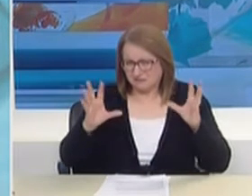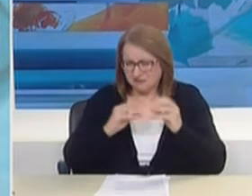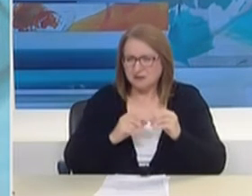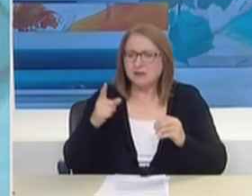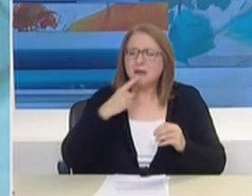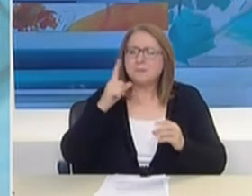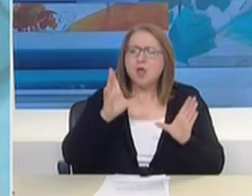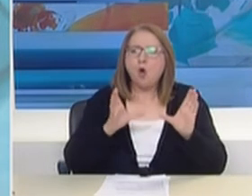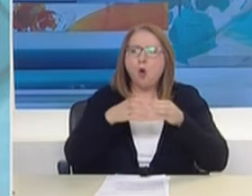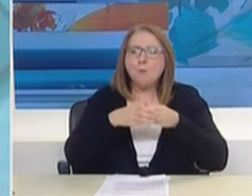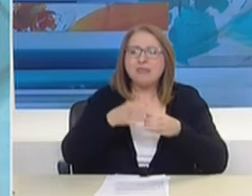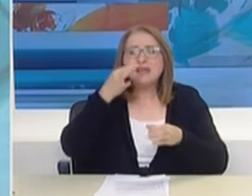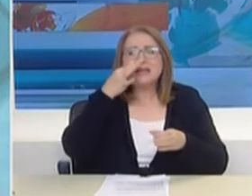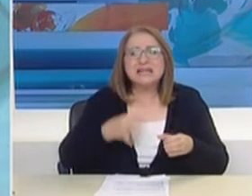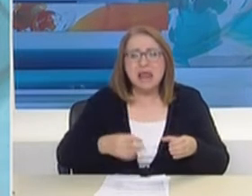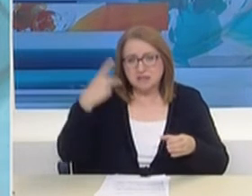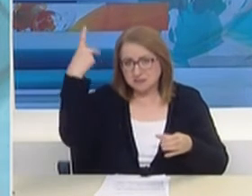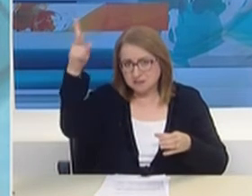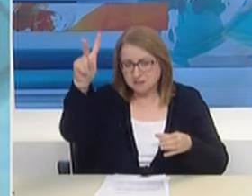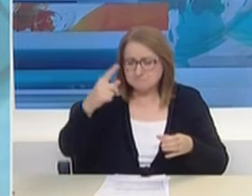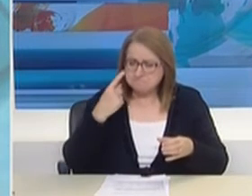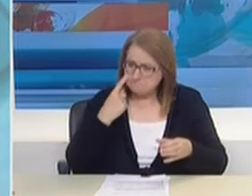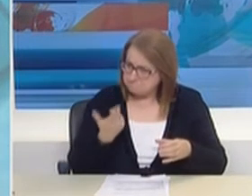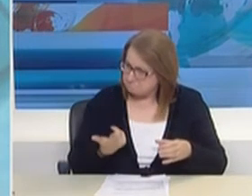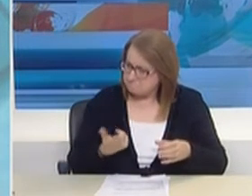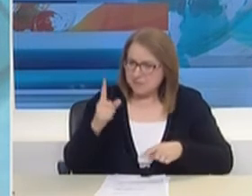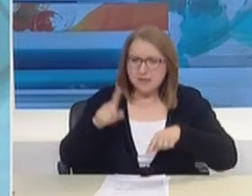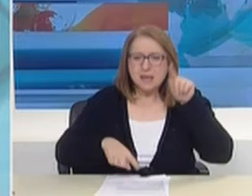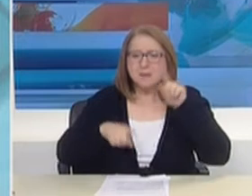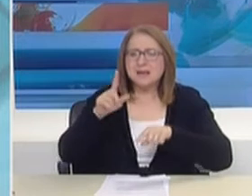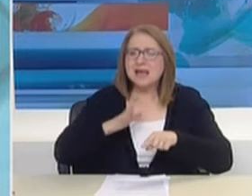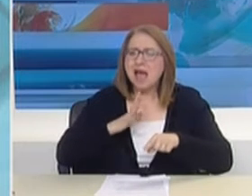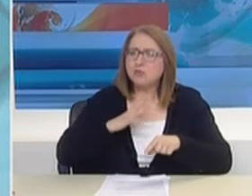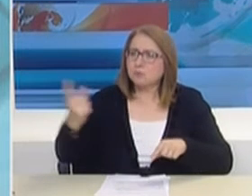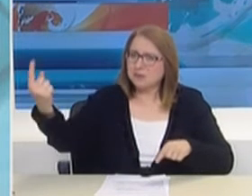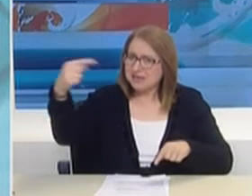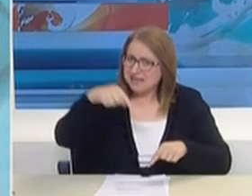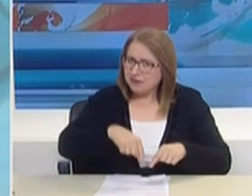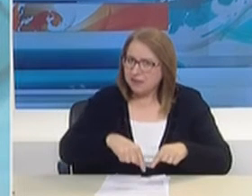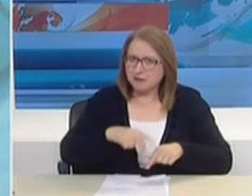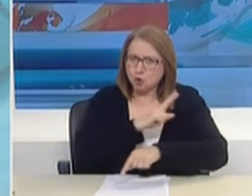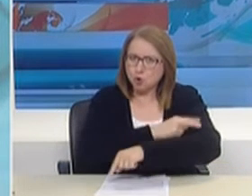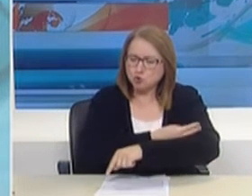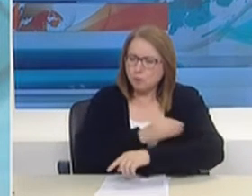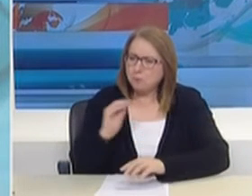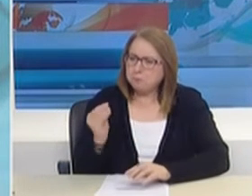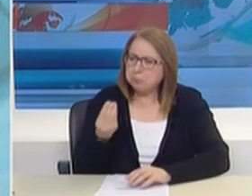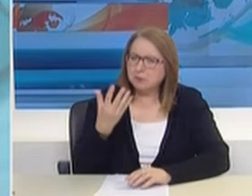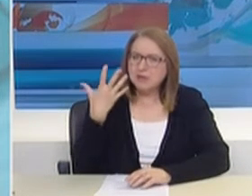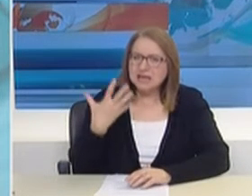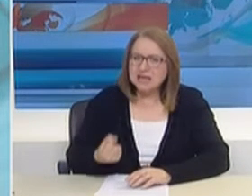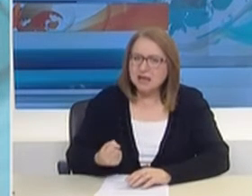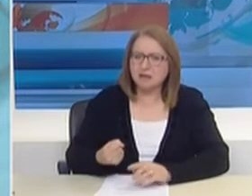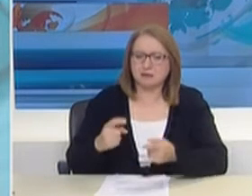ομάδας Κινέζων συναδέλφων που παρατηρήσαν ότι κάποιοι άνθρωποι που πήγαν στο νοσοκομείο και τελικώς διαγνώστησαν με κορονοϊό